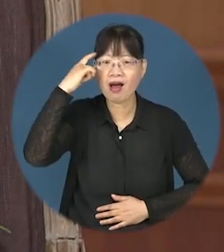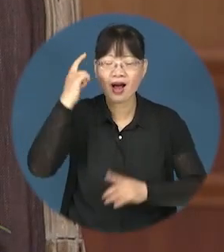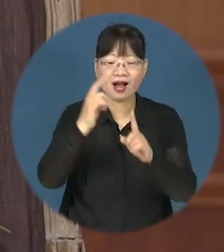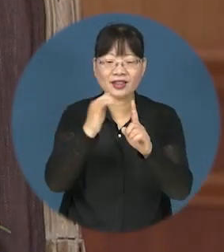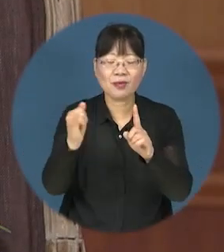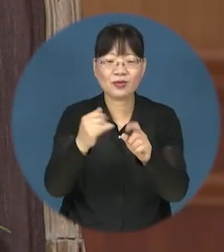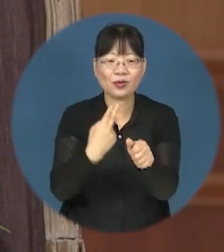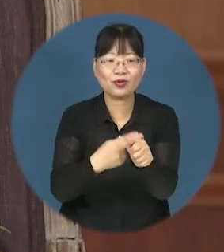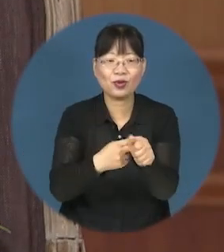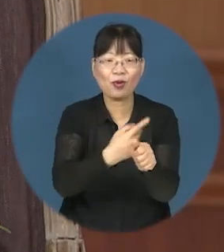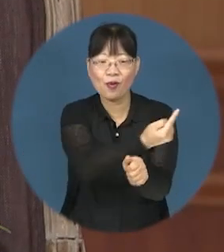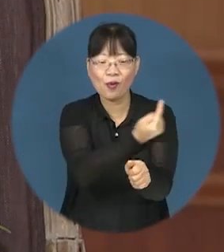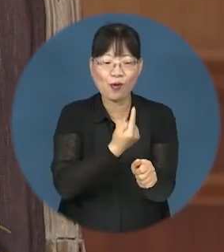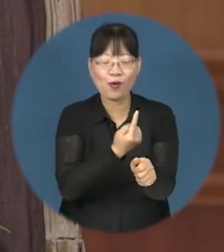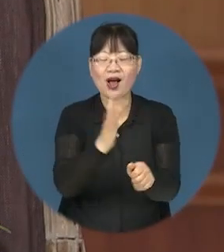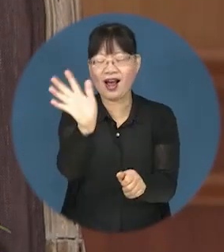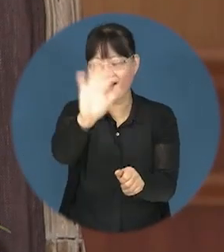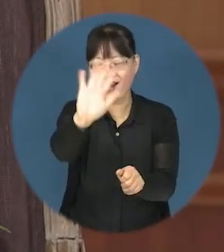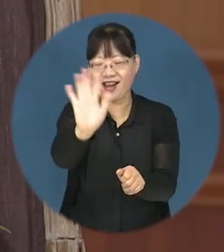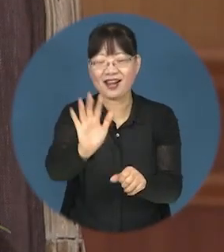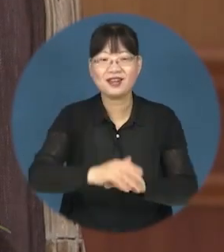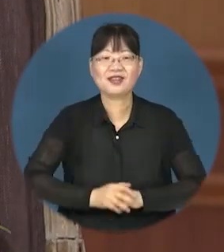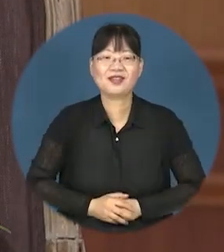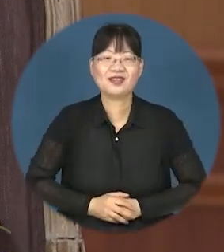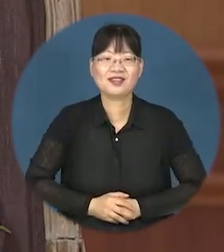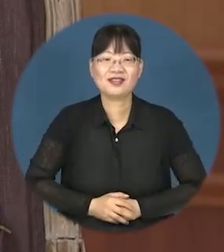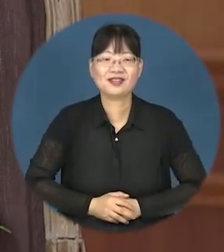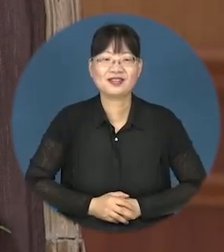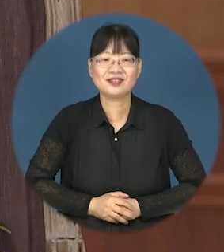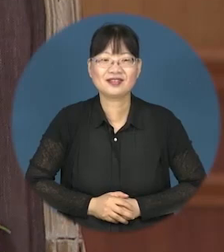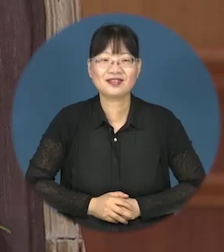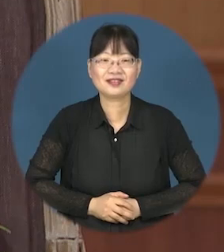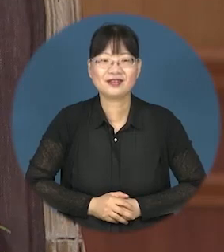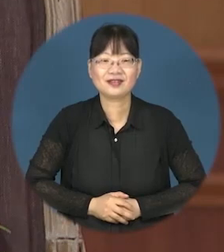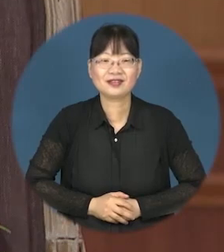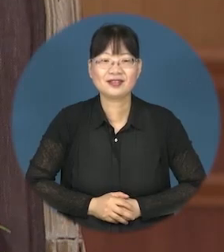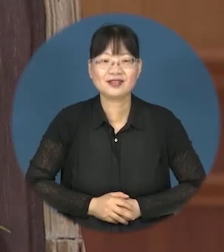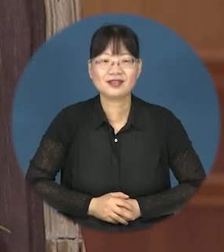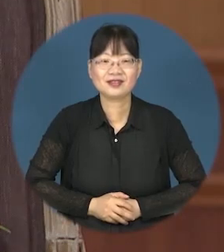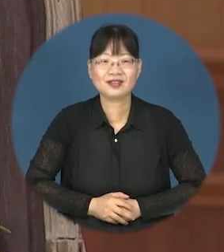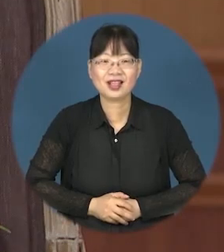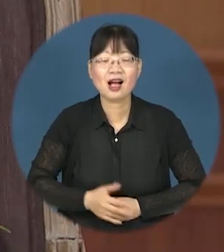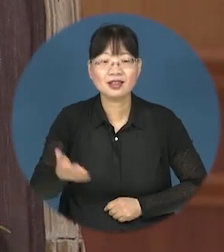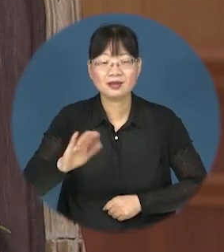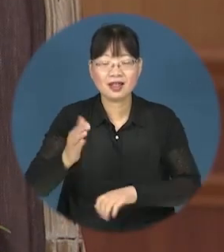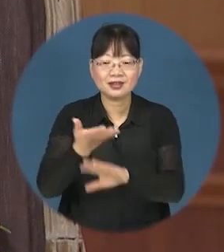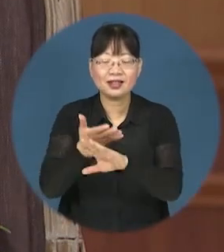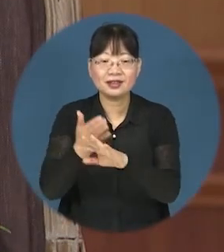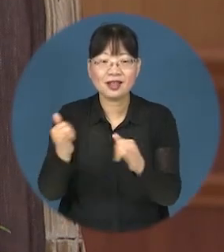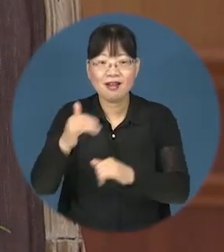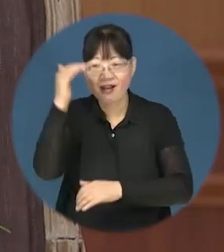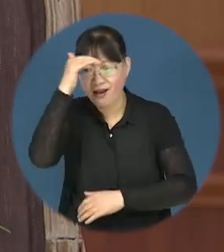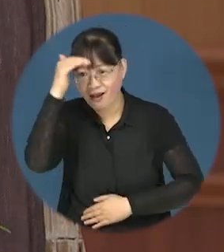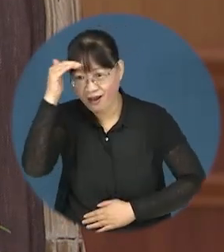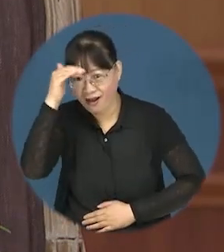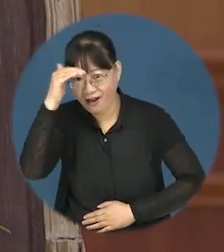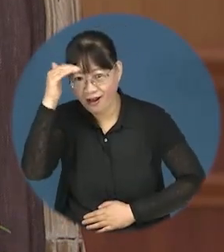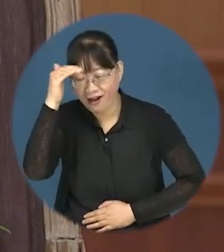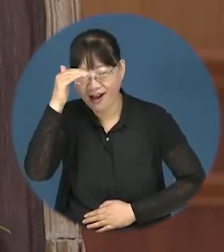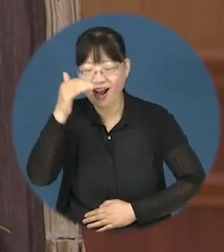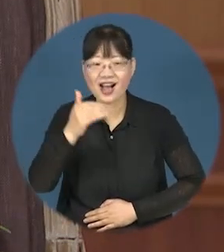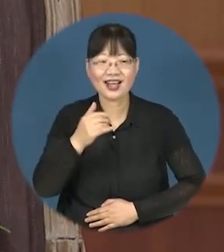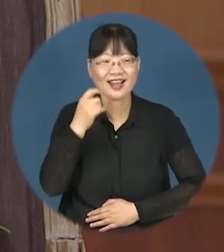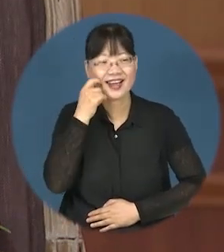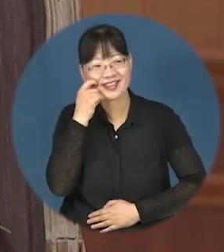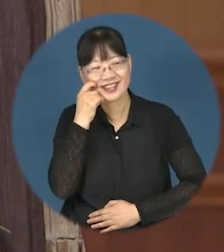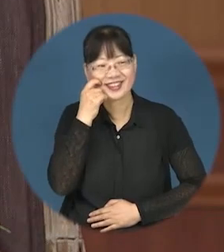않으셨어요 저희 3 1분도 않으셨어요 예 1분 않으셨는데 저희는 관객들의 공에 의해서 연장이 될 정도로 잘